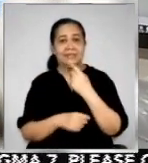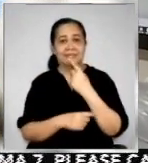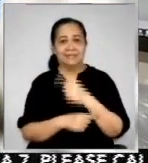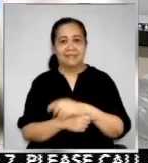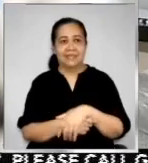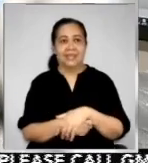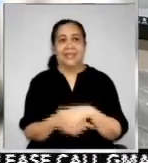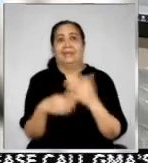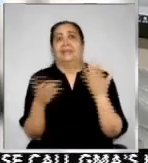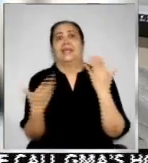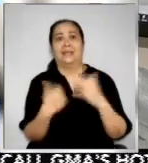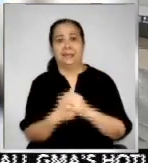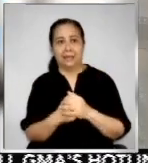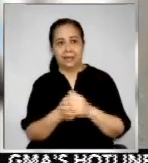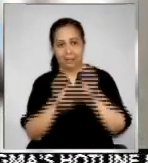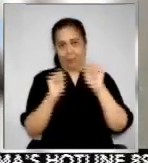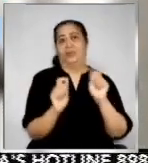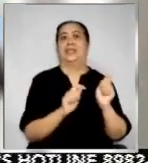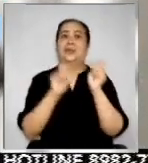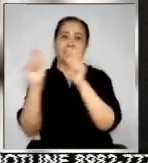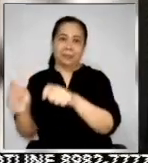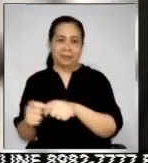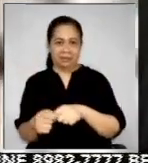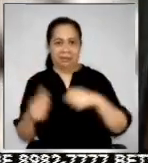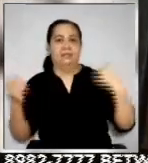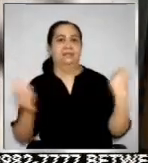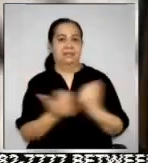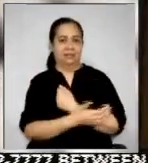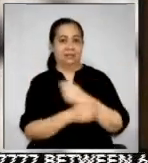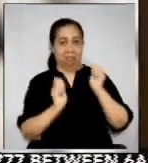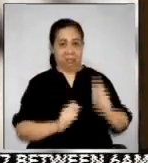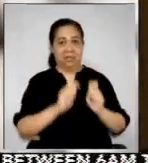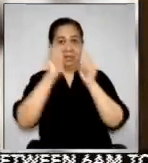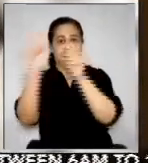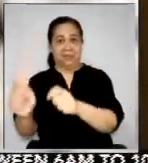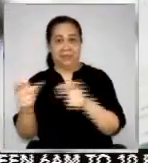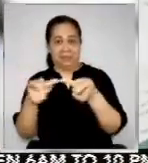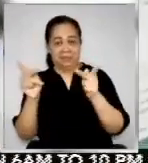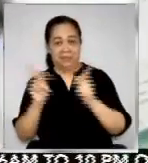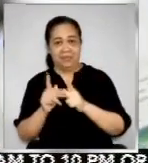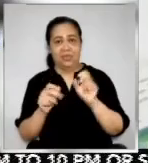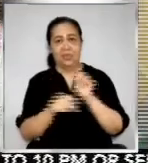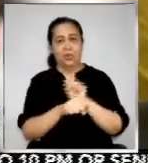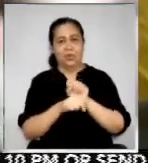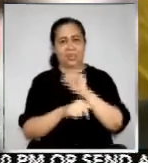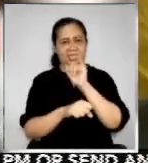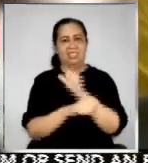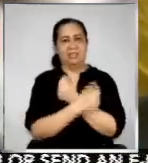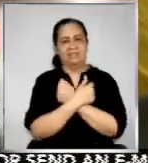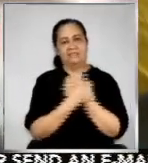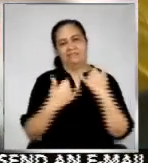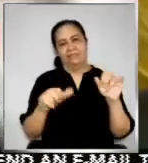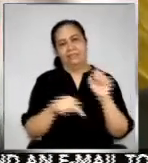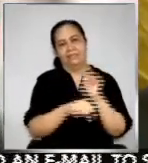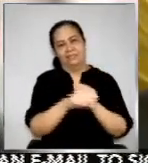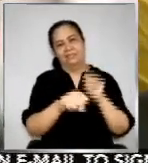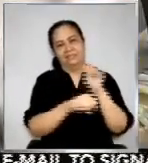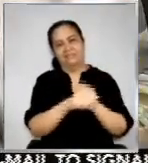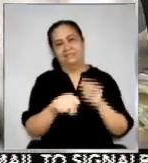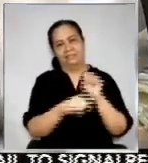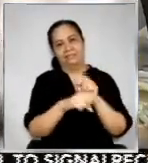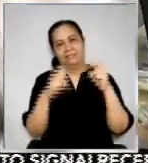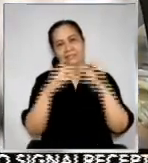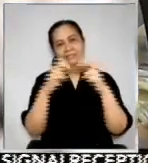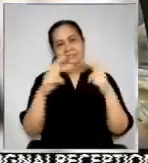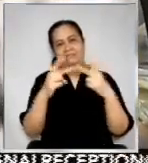pwedeng lumipat. Sana taga doon na lang rin ako. Pwede bang lumipat doon? Meron namang work is life pa rin, talaga, kahit Valentine's.